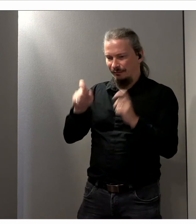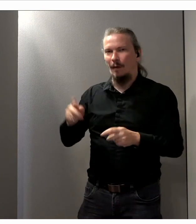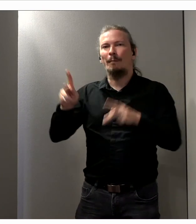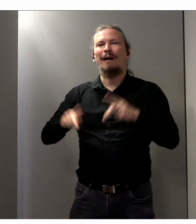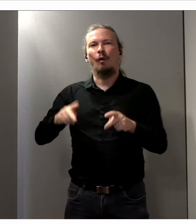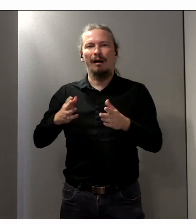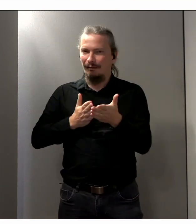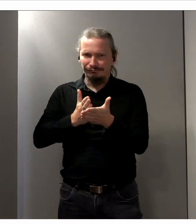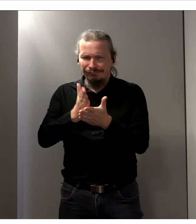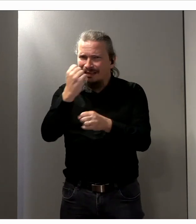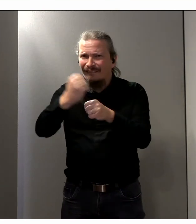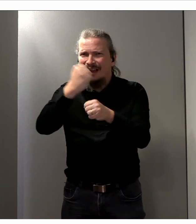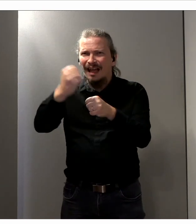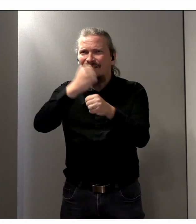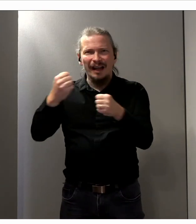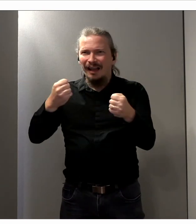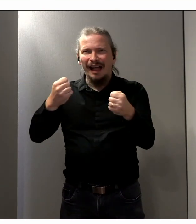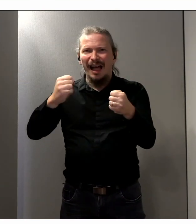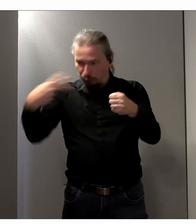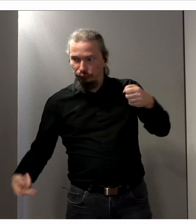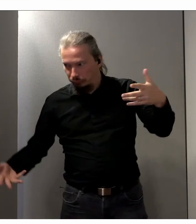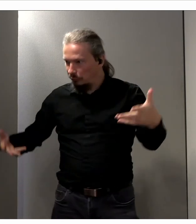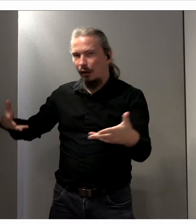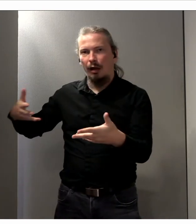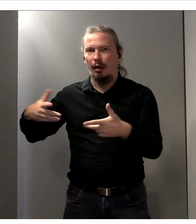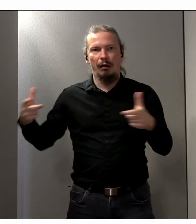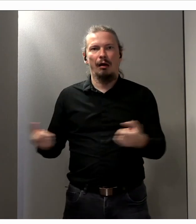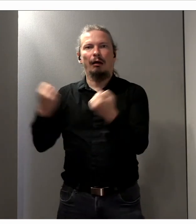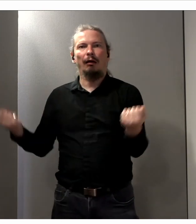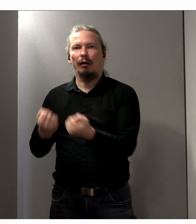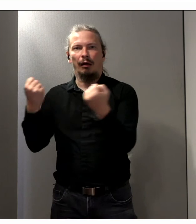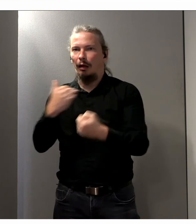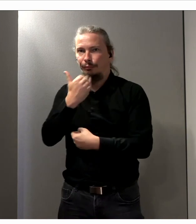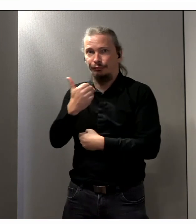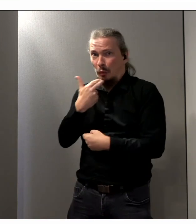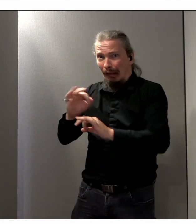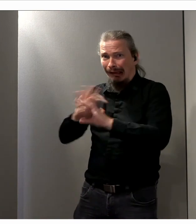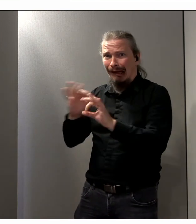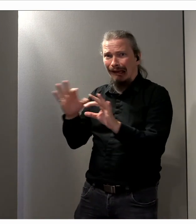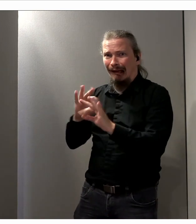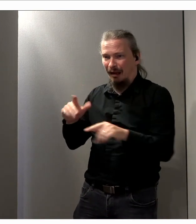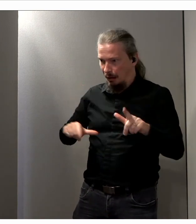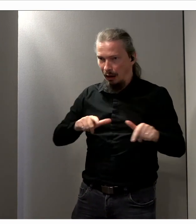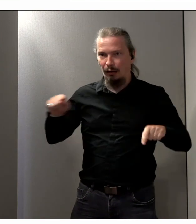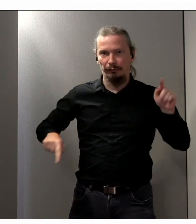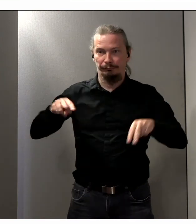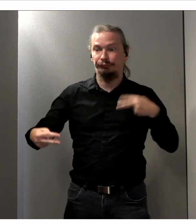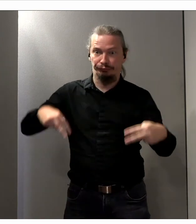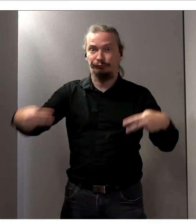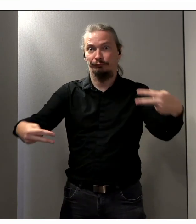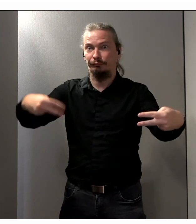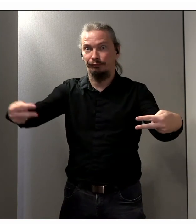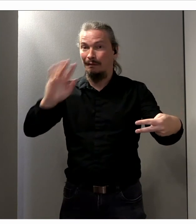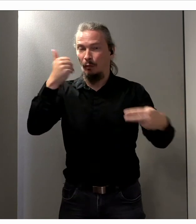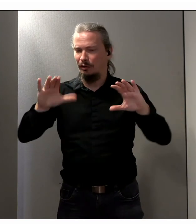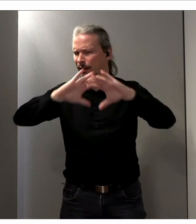tombent les travailleurs, dont l'activité devient inutile. Dans cette dynamique, pourquoi ne pas repenser la notion